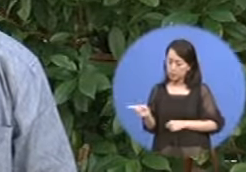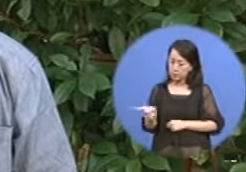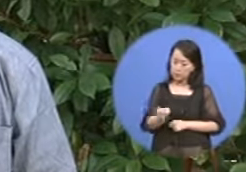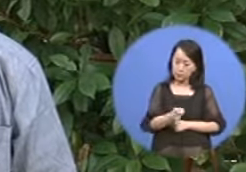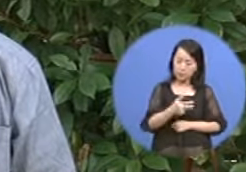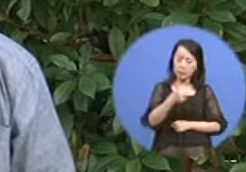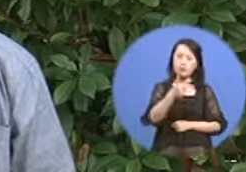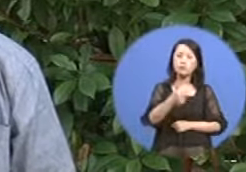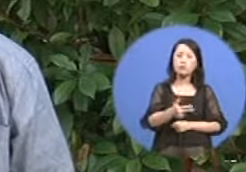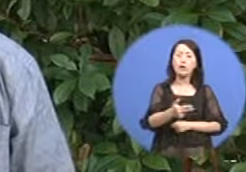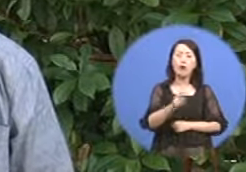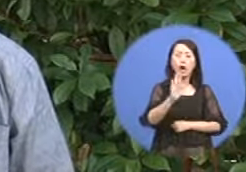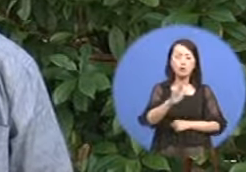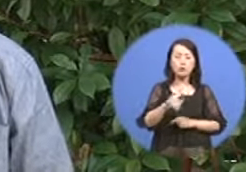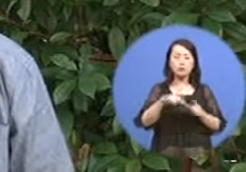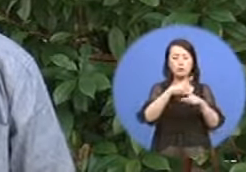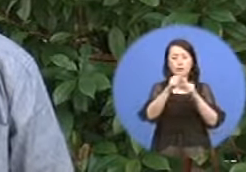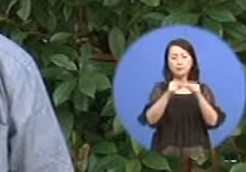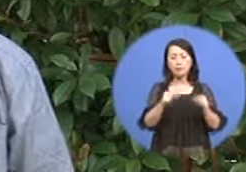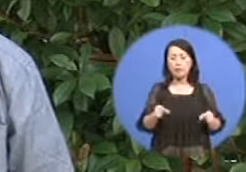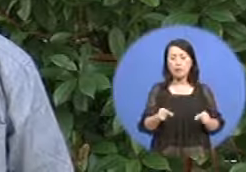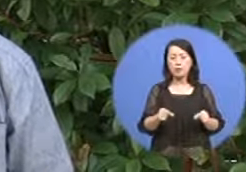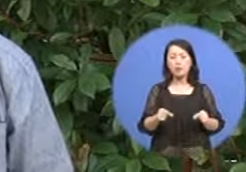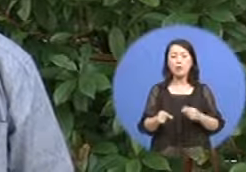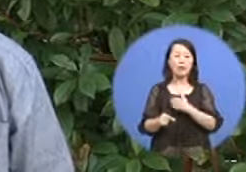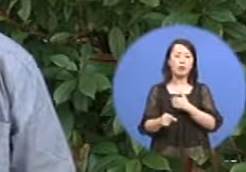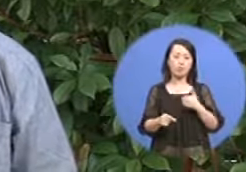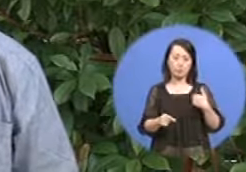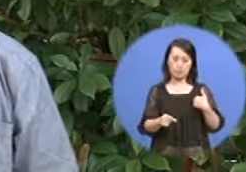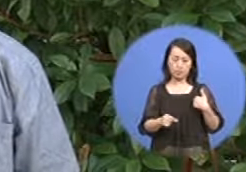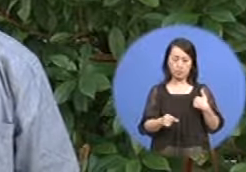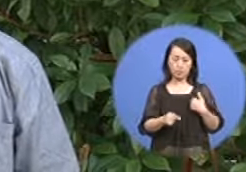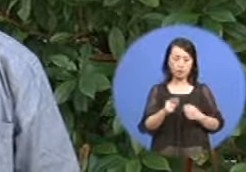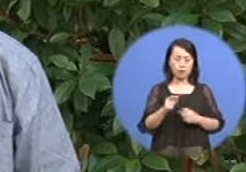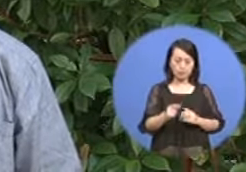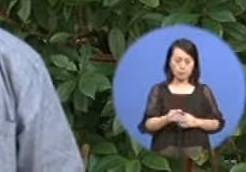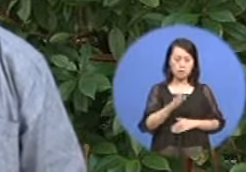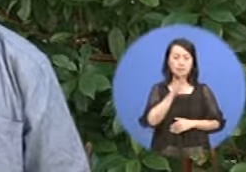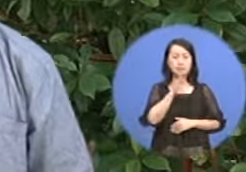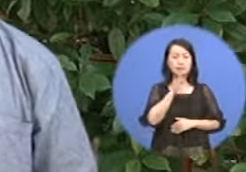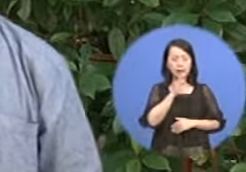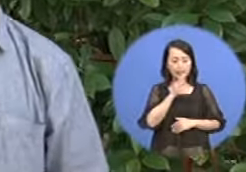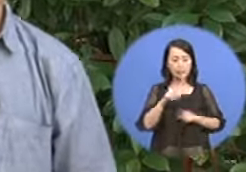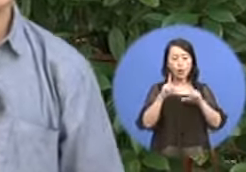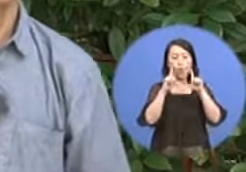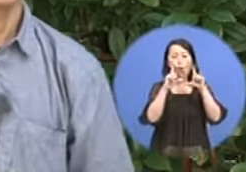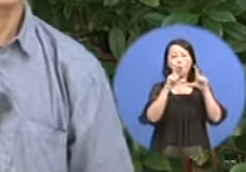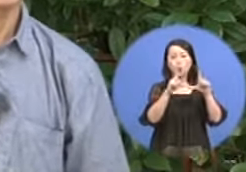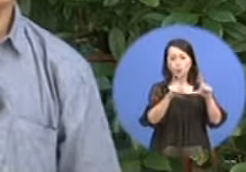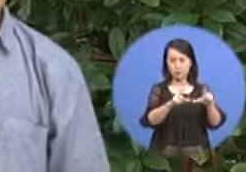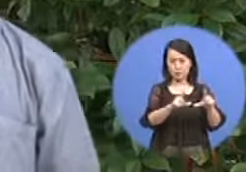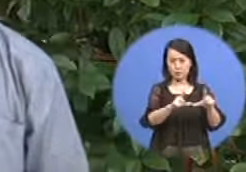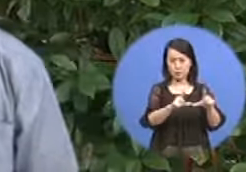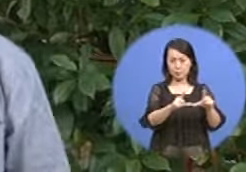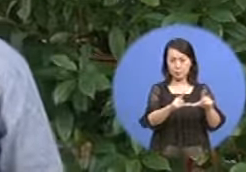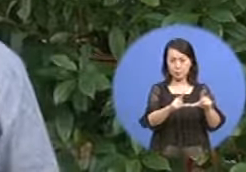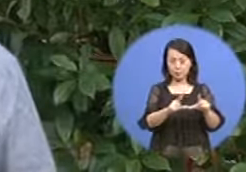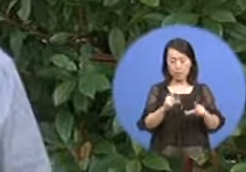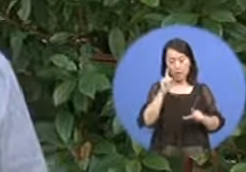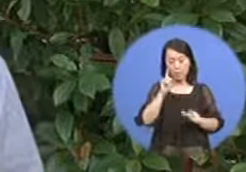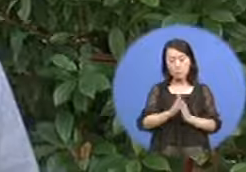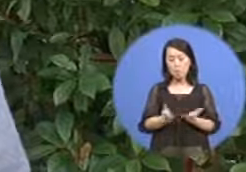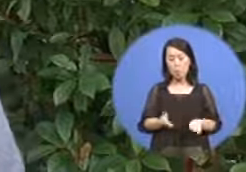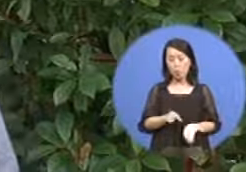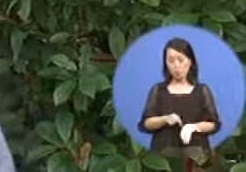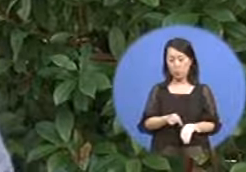に出てくるんですけれども、それぞれのご家庭に報告させていただくんですが、その見本があります